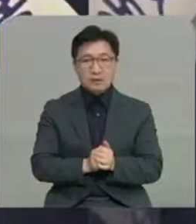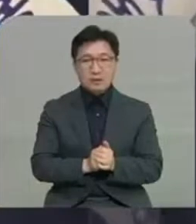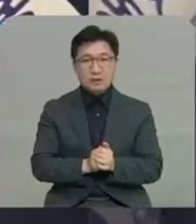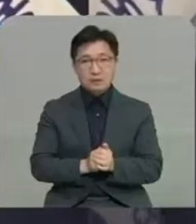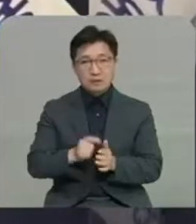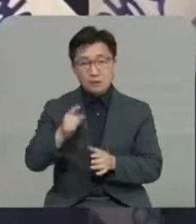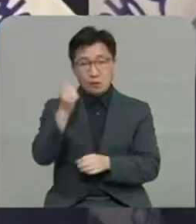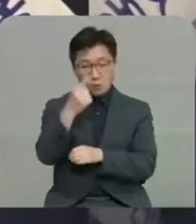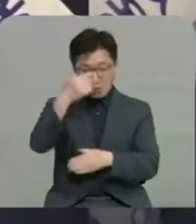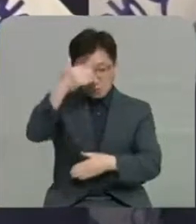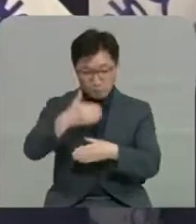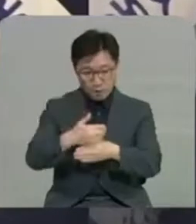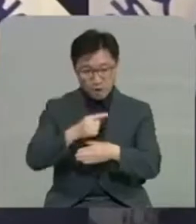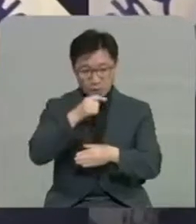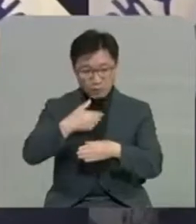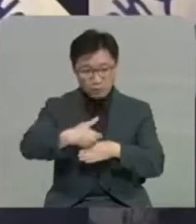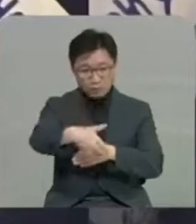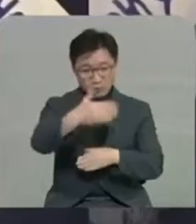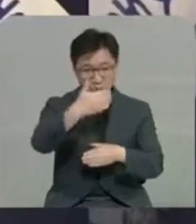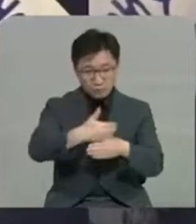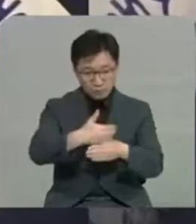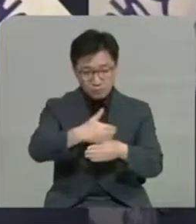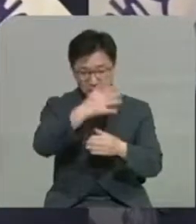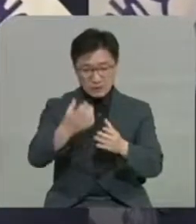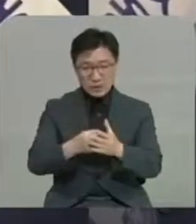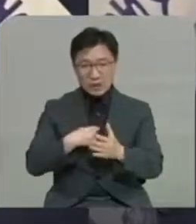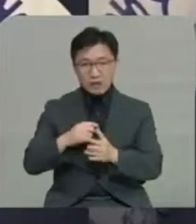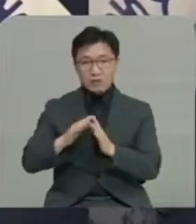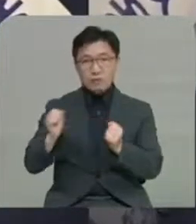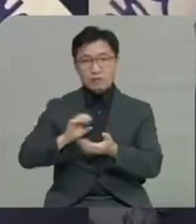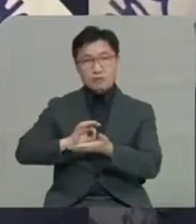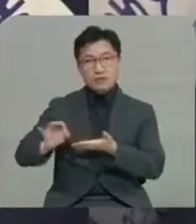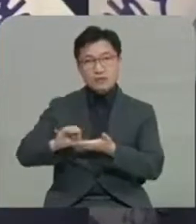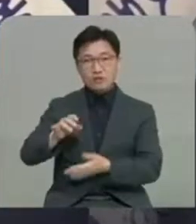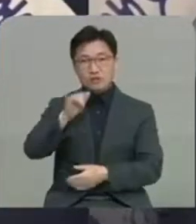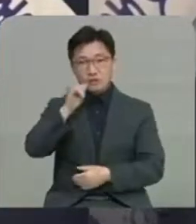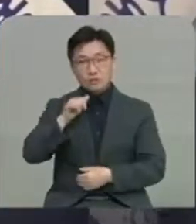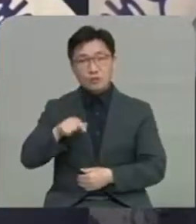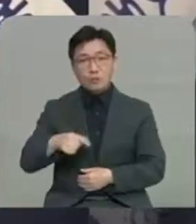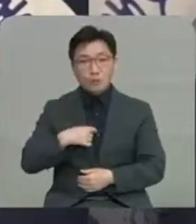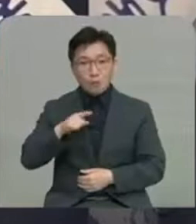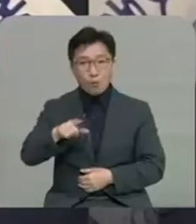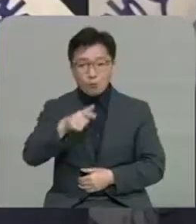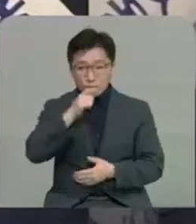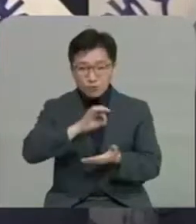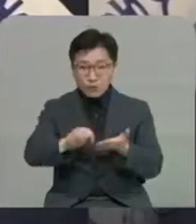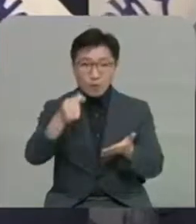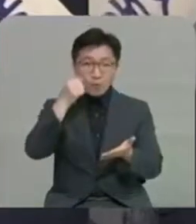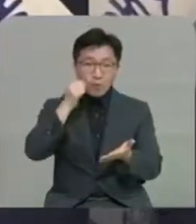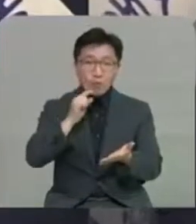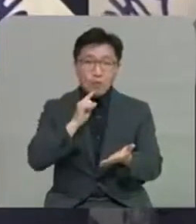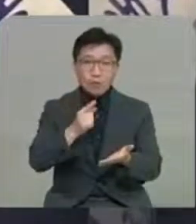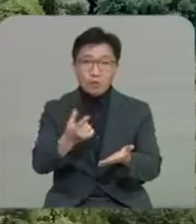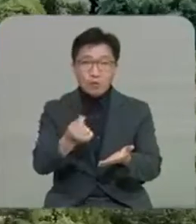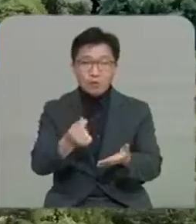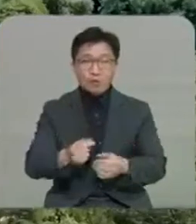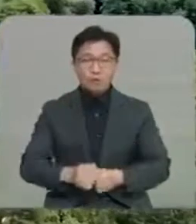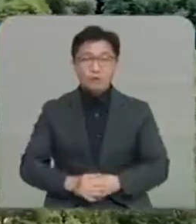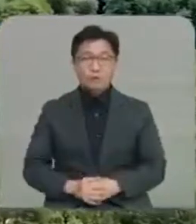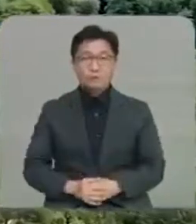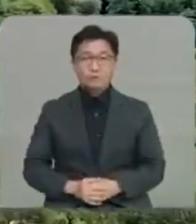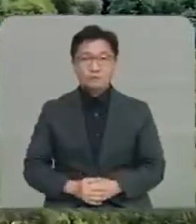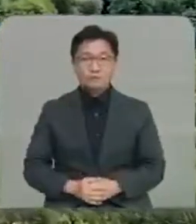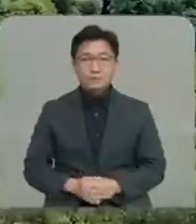지역인데 용담댐을 만들어서 전라북도로이 물을 쓰고 있습니다 우리는이 물을 사용하지 못하고 있습니다